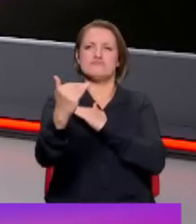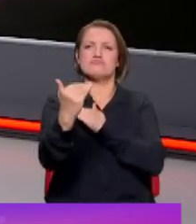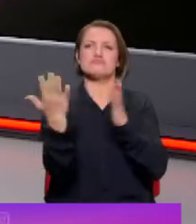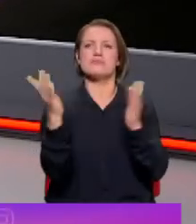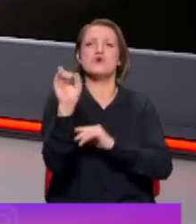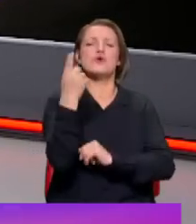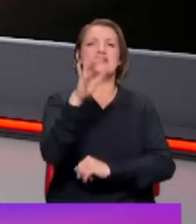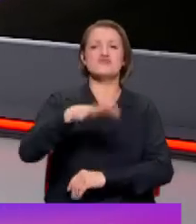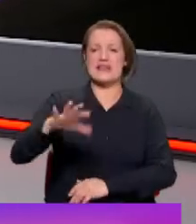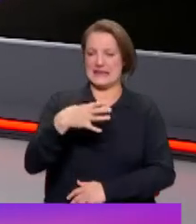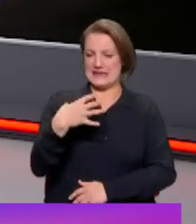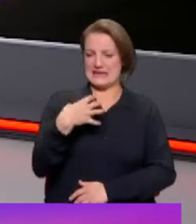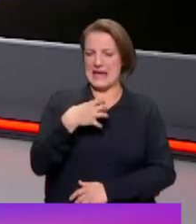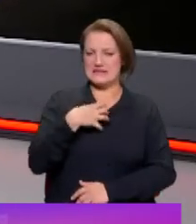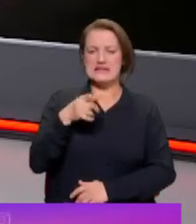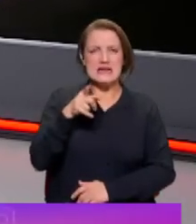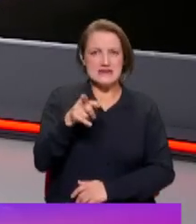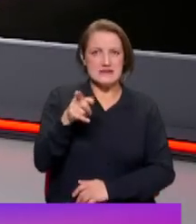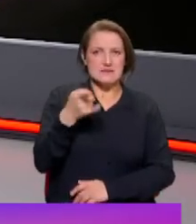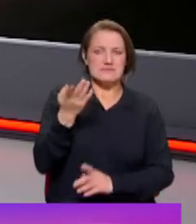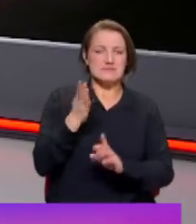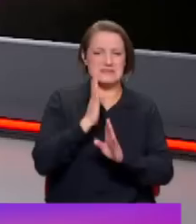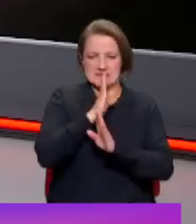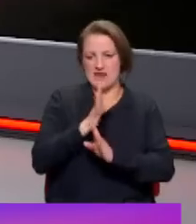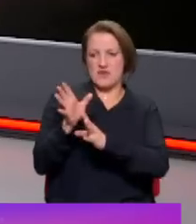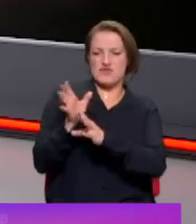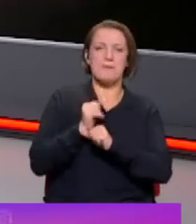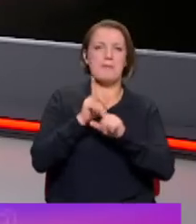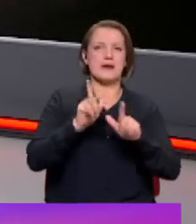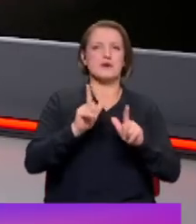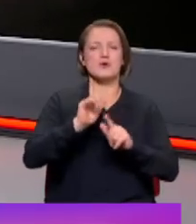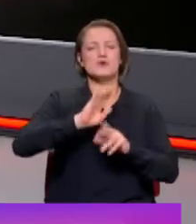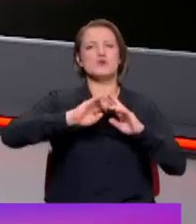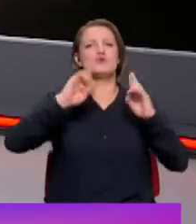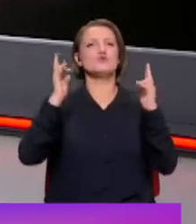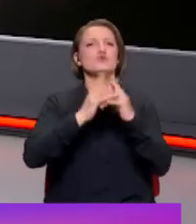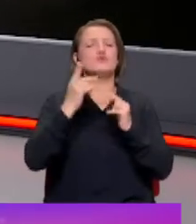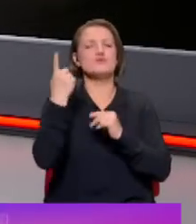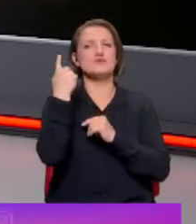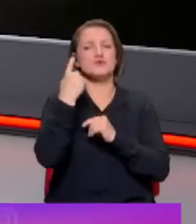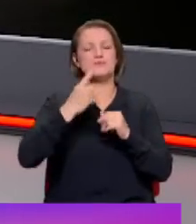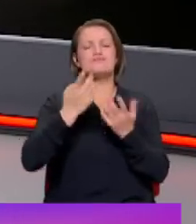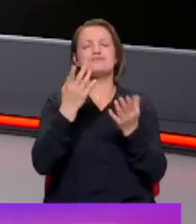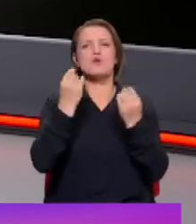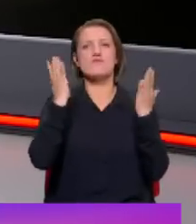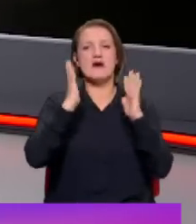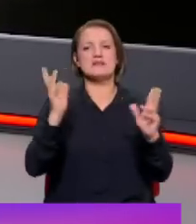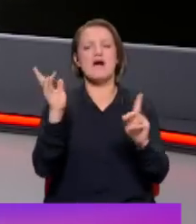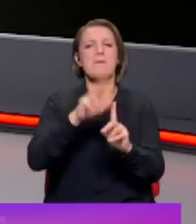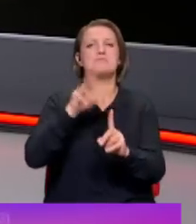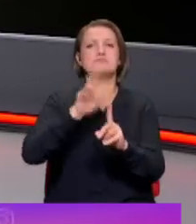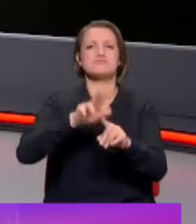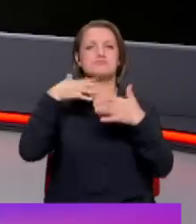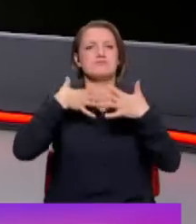ki yöneticilerini kendi hizalar ina çekmeleri gerekiyor dünyanın pek çok başkentinde dün itibariyle çok geniş katılımlı protesto